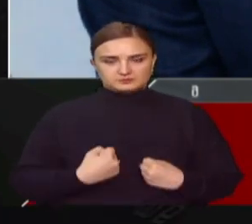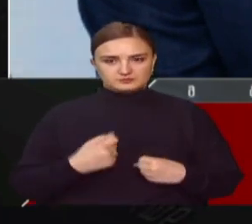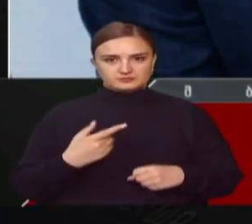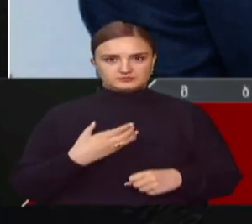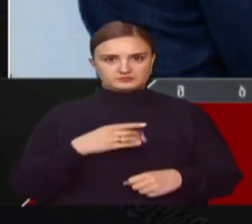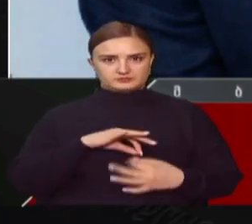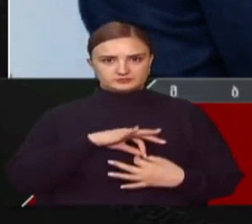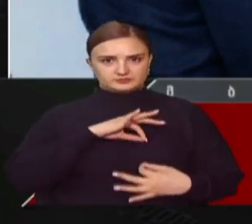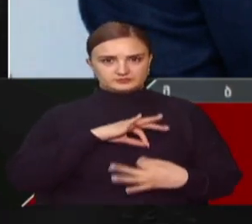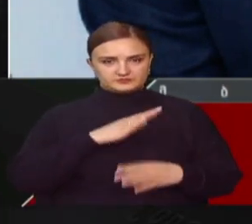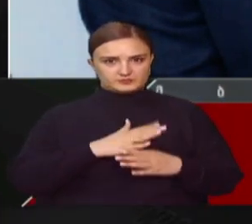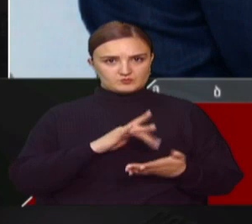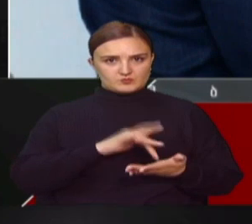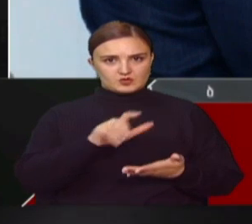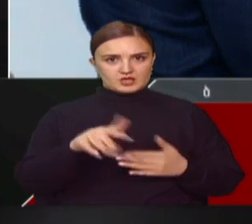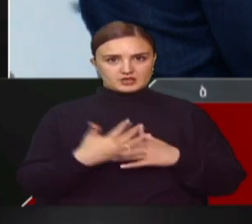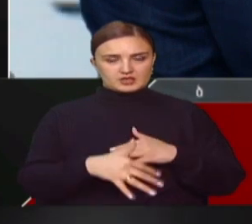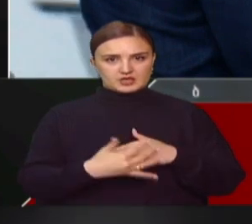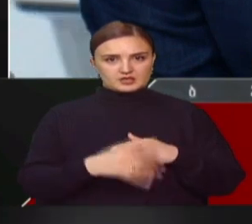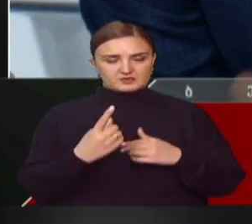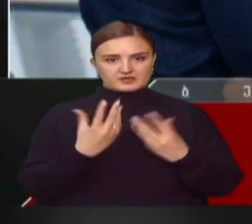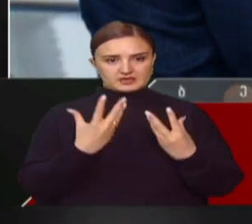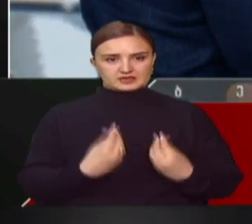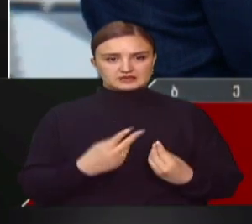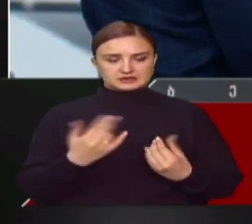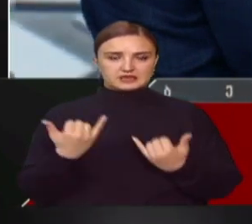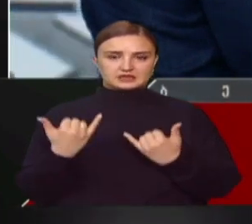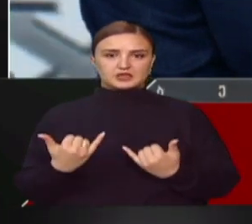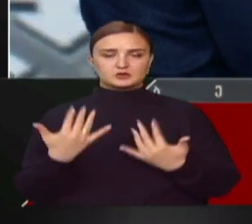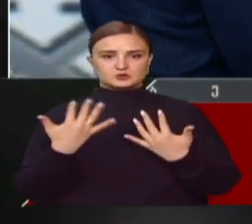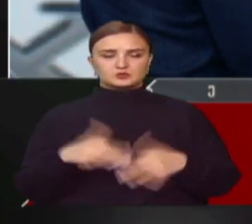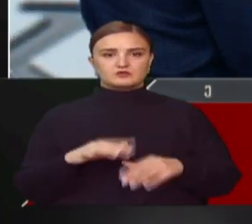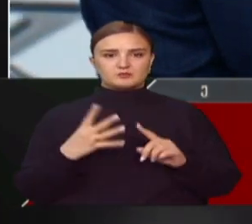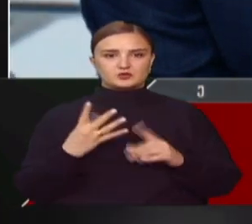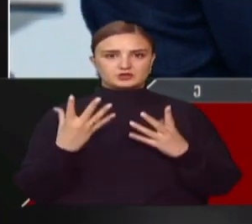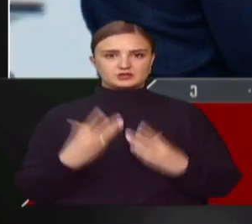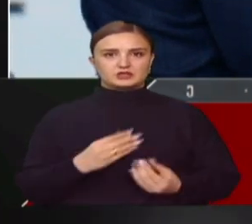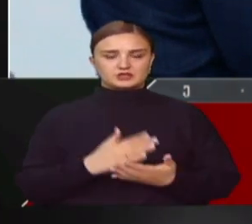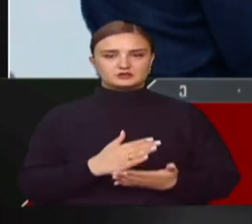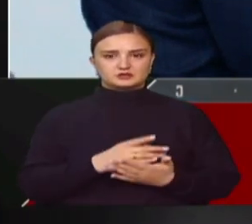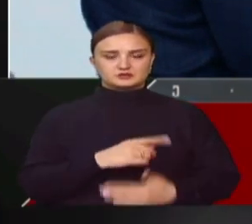ეს განცდა მოქალაქეებში გარეთ? პირველ დღეს და დღეს, როდესაც უკვე თავდასხმიდან მეოთხე დღე არის.